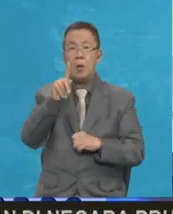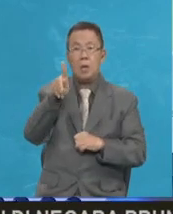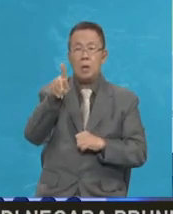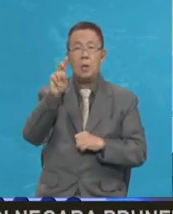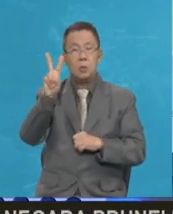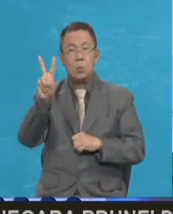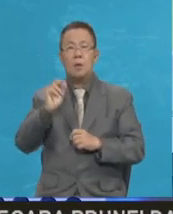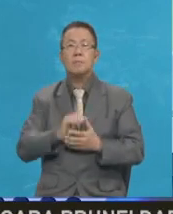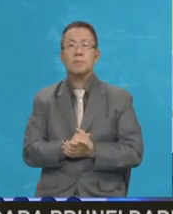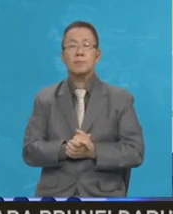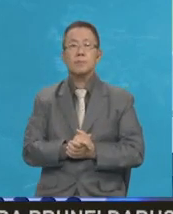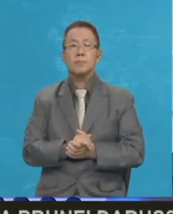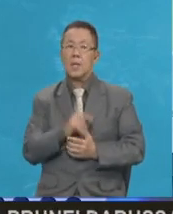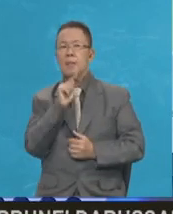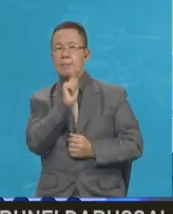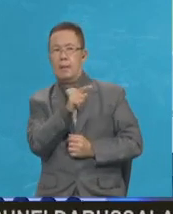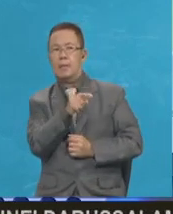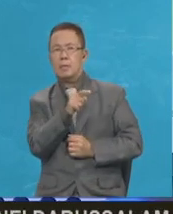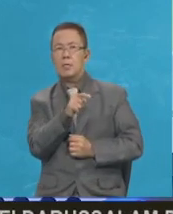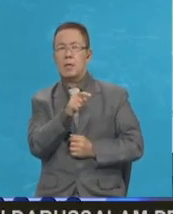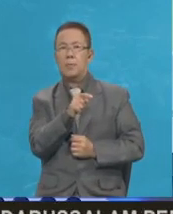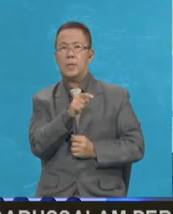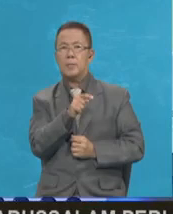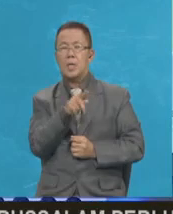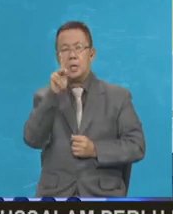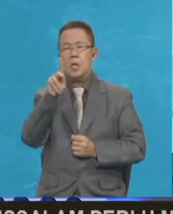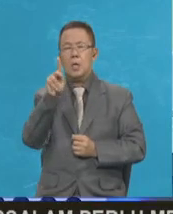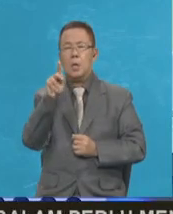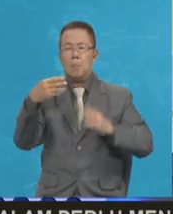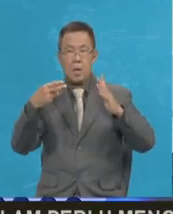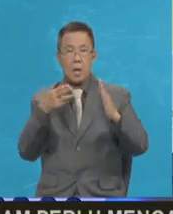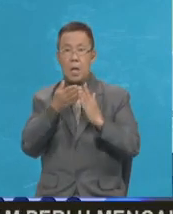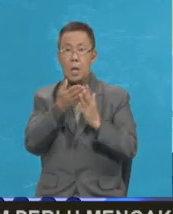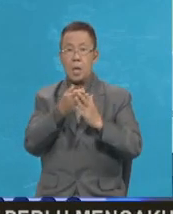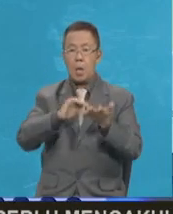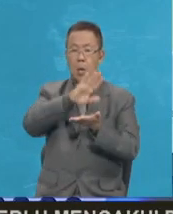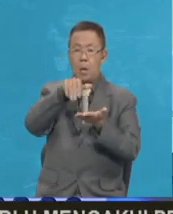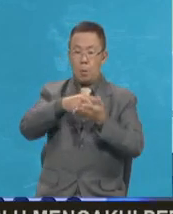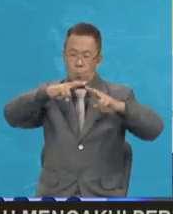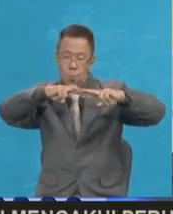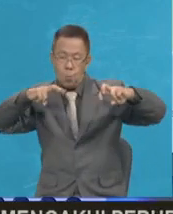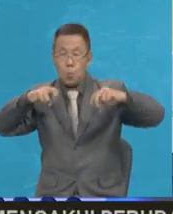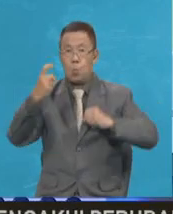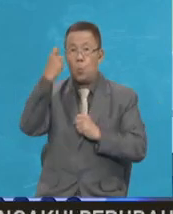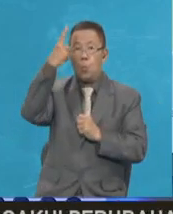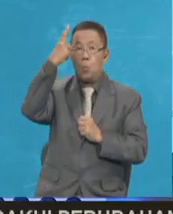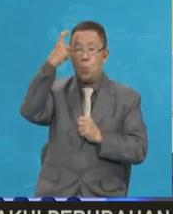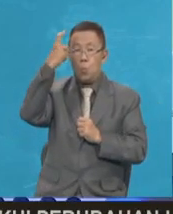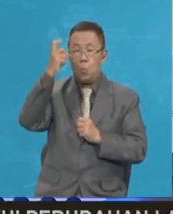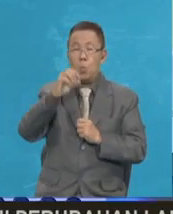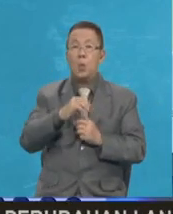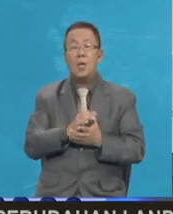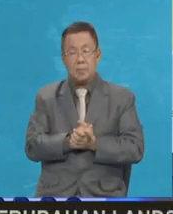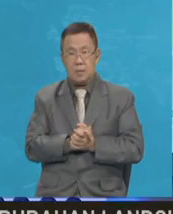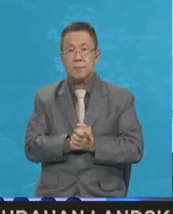pemikir dua persidangan merupakan anjuran bersama koplo FB melalui pusat pengkajian kepahaman ahli Sunnah